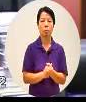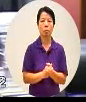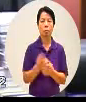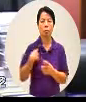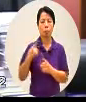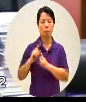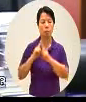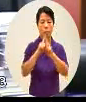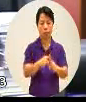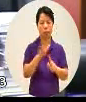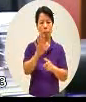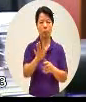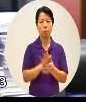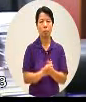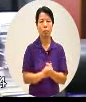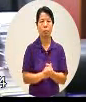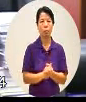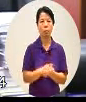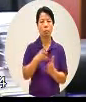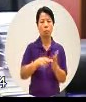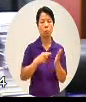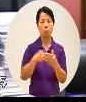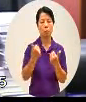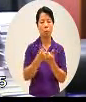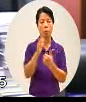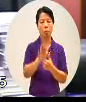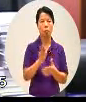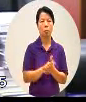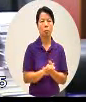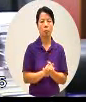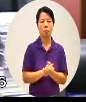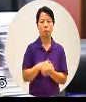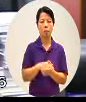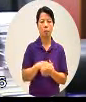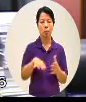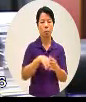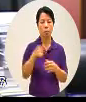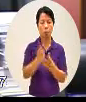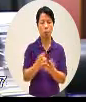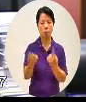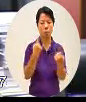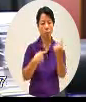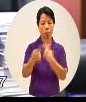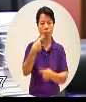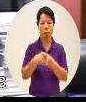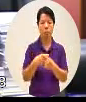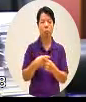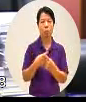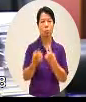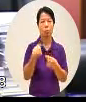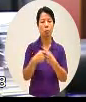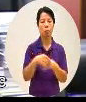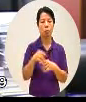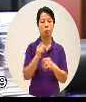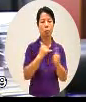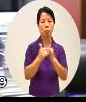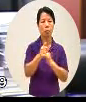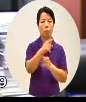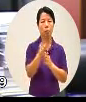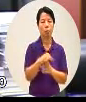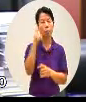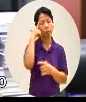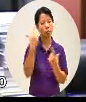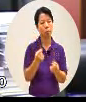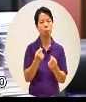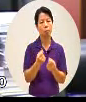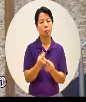加。你陪本席开过说明会吗？ 对。 那说明会里面来参与会议的百姓是赞成的还是反对？